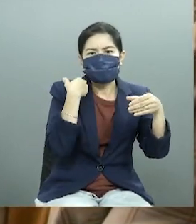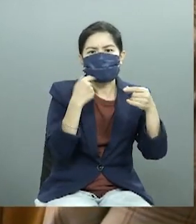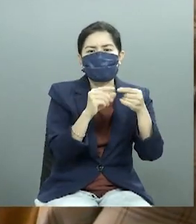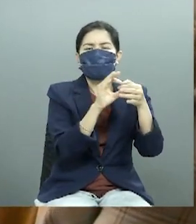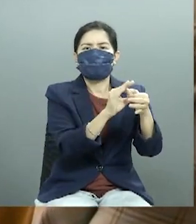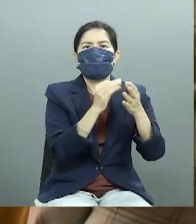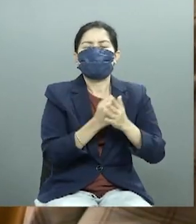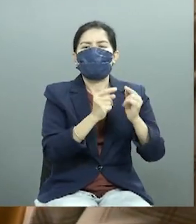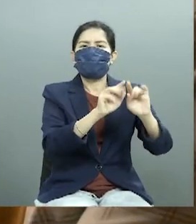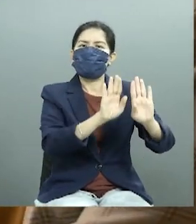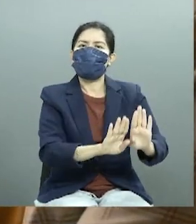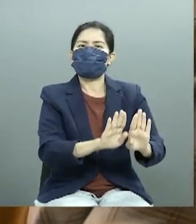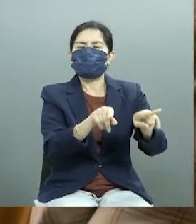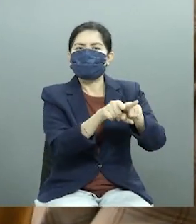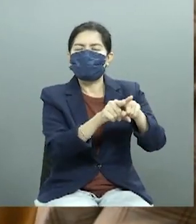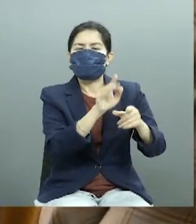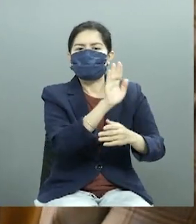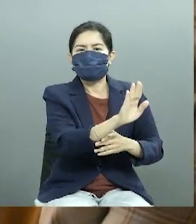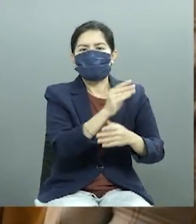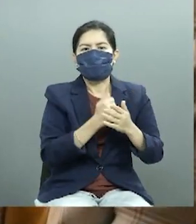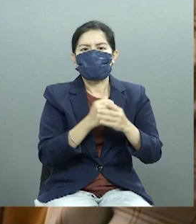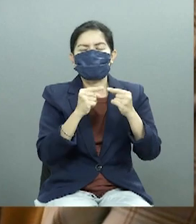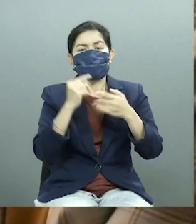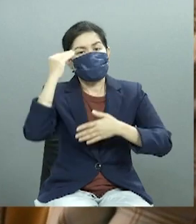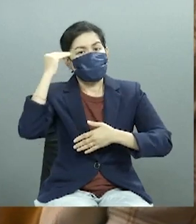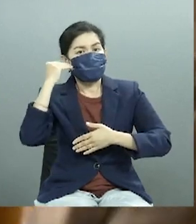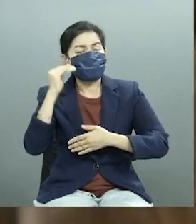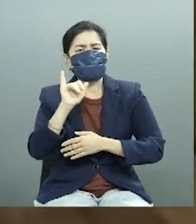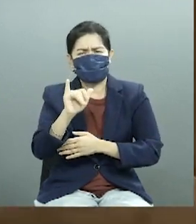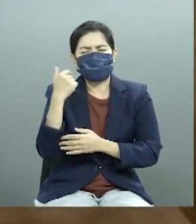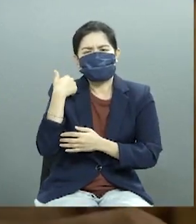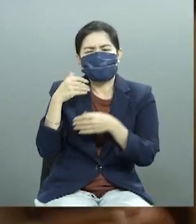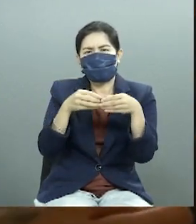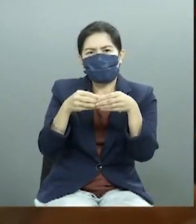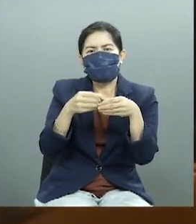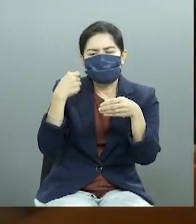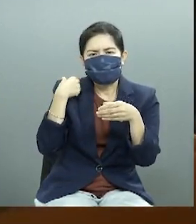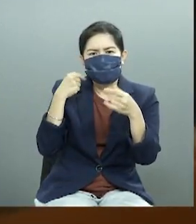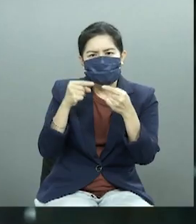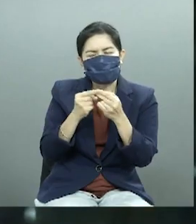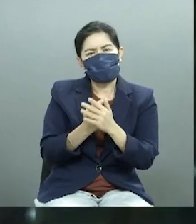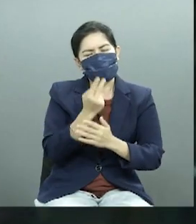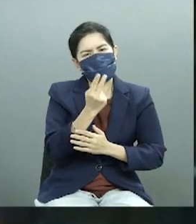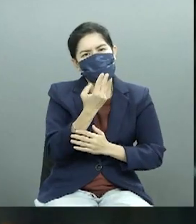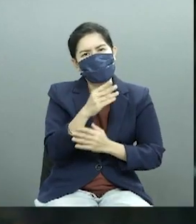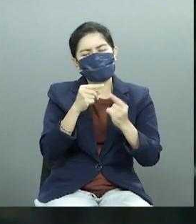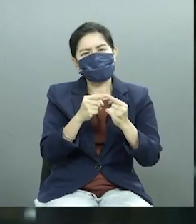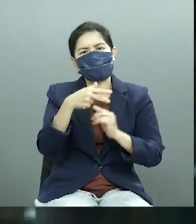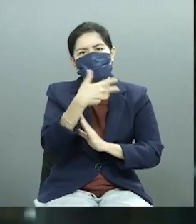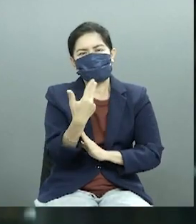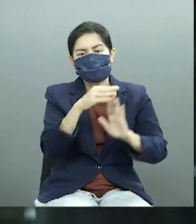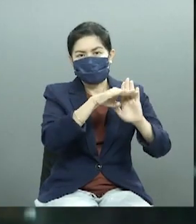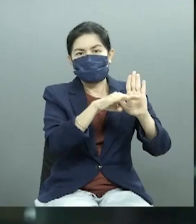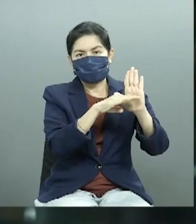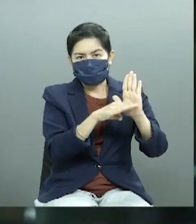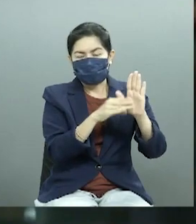แล้วถ้าเขาทำออกมาน่าจะไม่ซ้ำกับช่องอื่นๆที่ทำผ่านมารู้สึกว่าเขามีชั้นเชิงในการเล่าเรื่องอะไรประมาณนี้ค่ะ